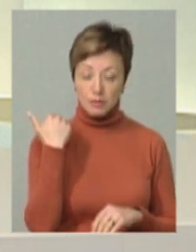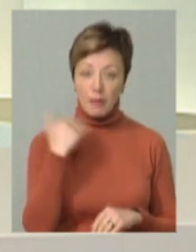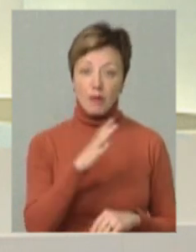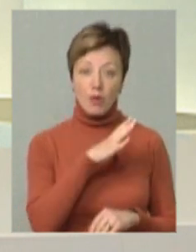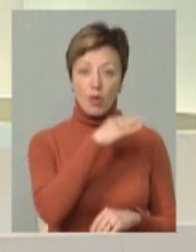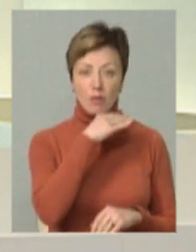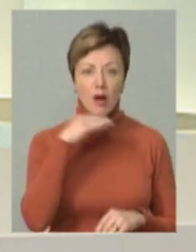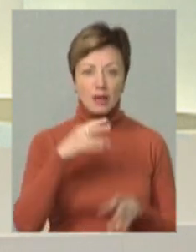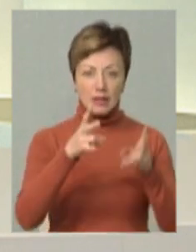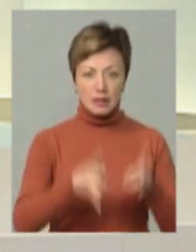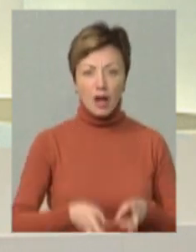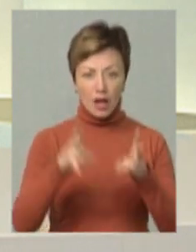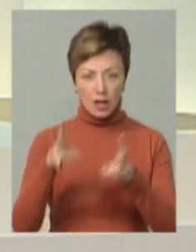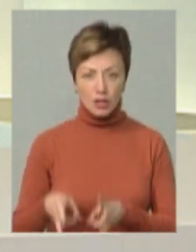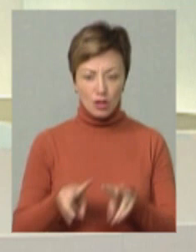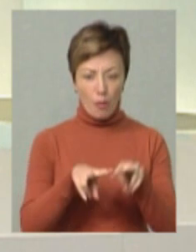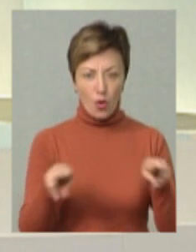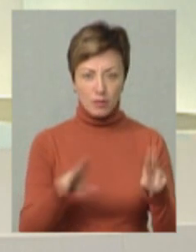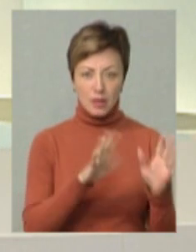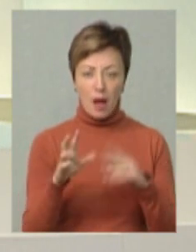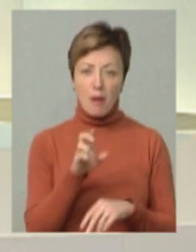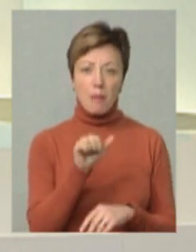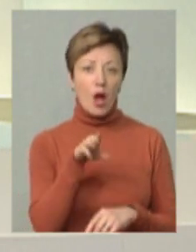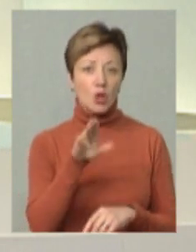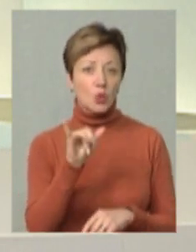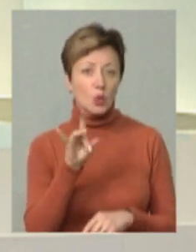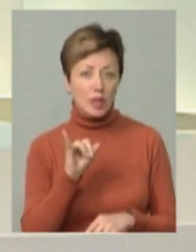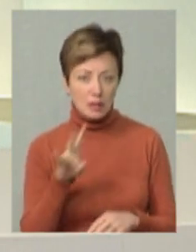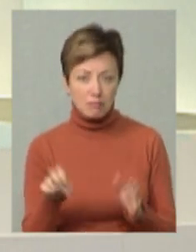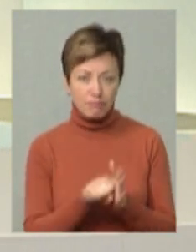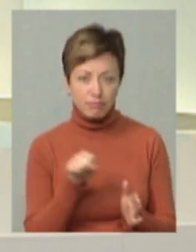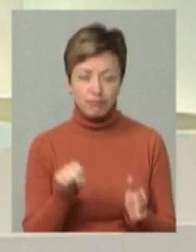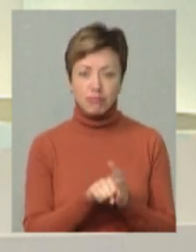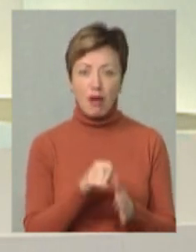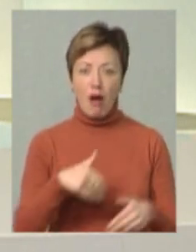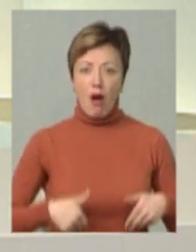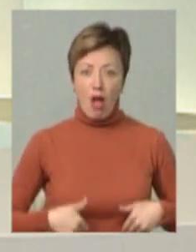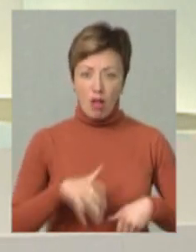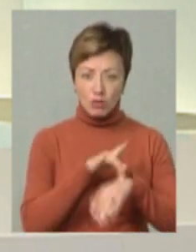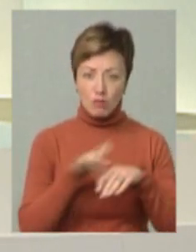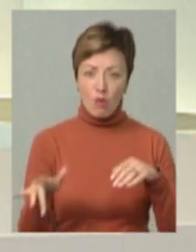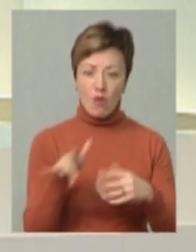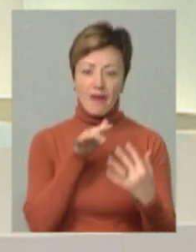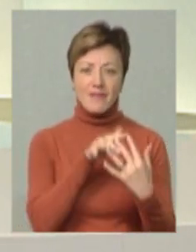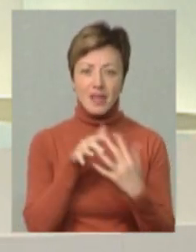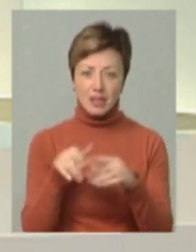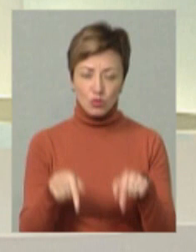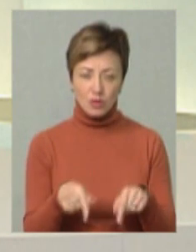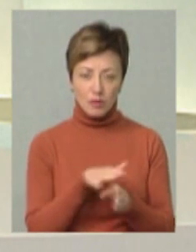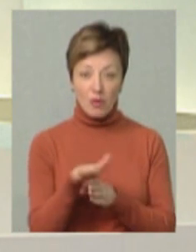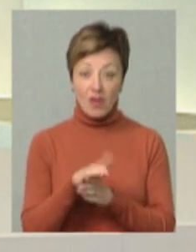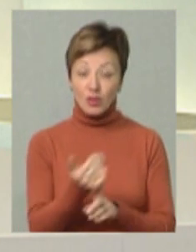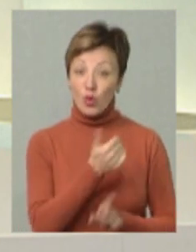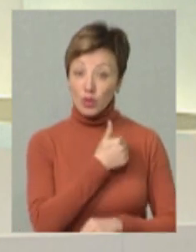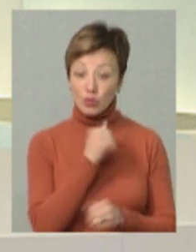було багато трагічних сторінок подібних. Це Батуринська різня, це Голодомори, це війни, які відбувалися тут. І я би хотів,